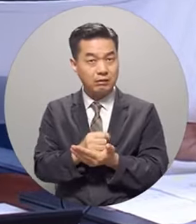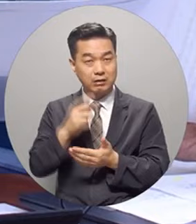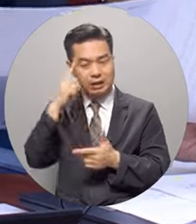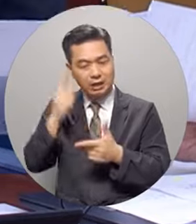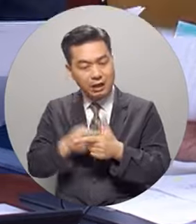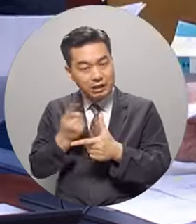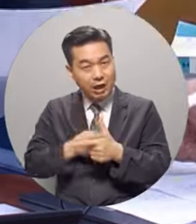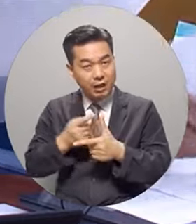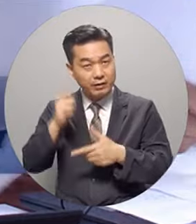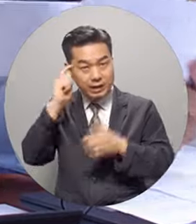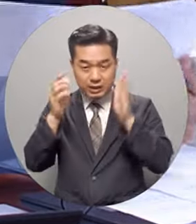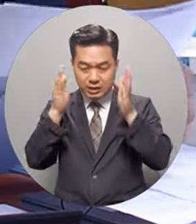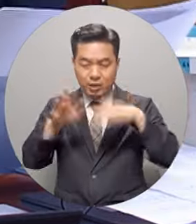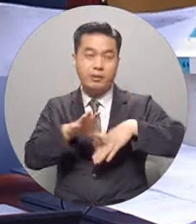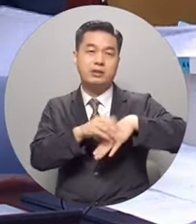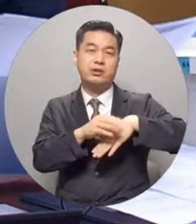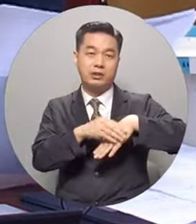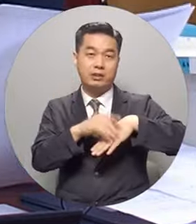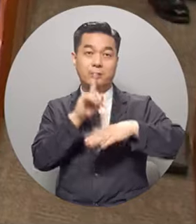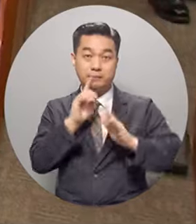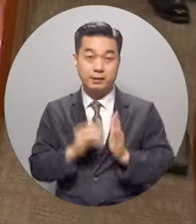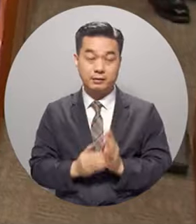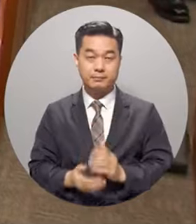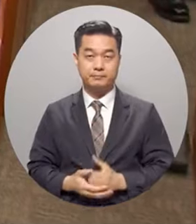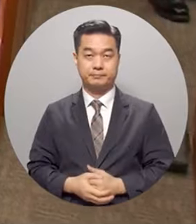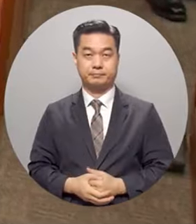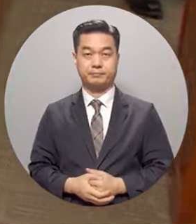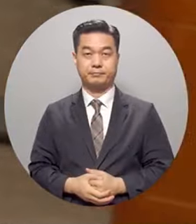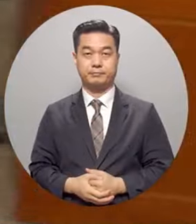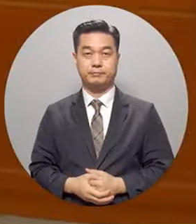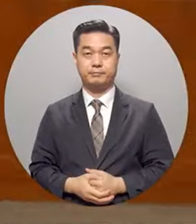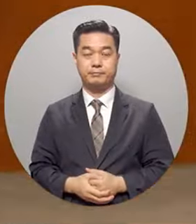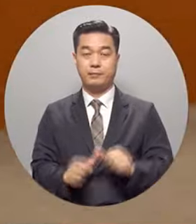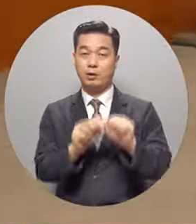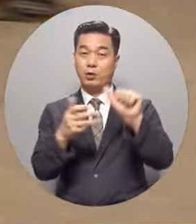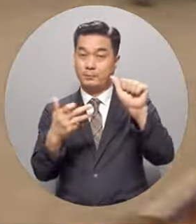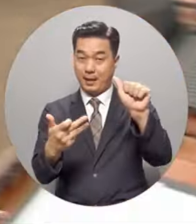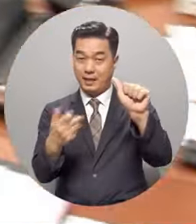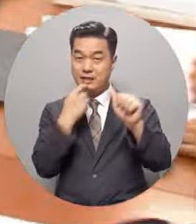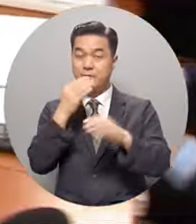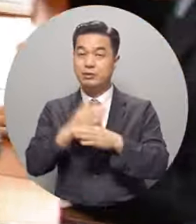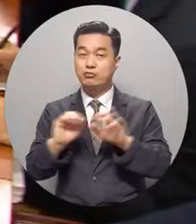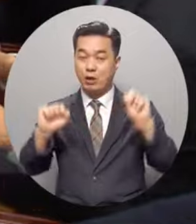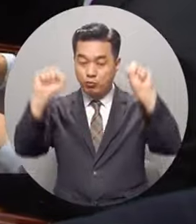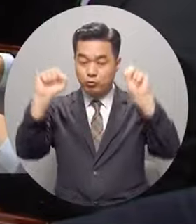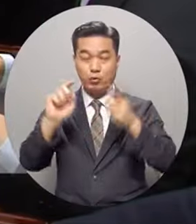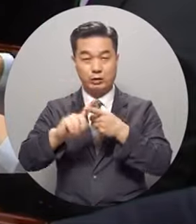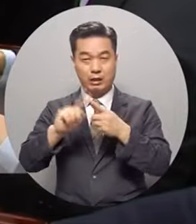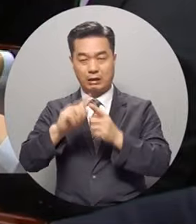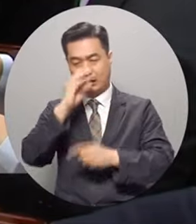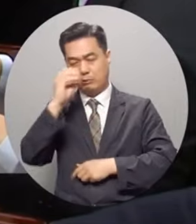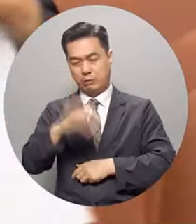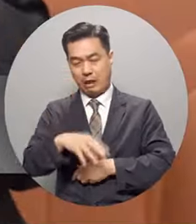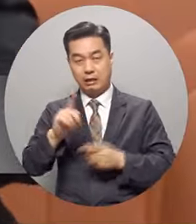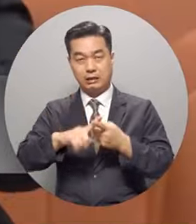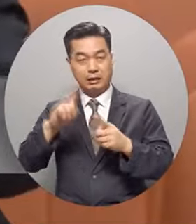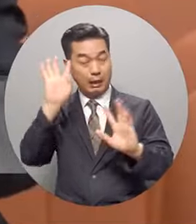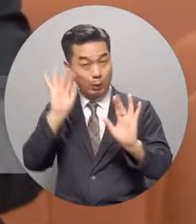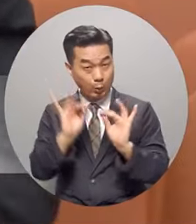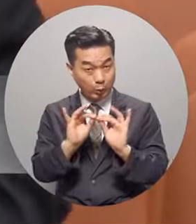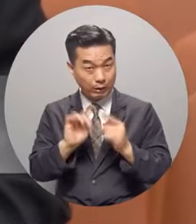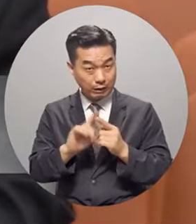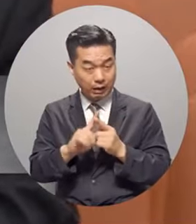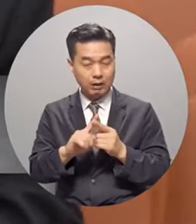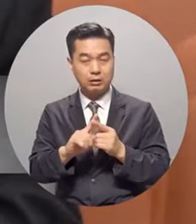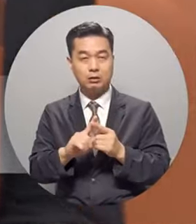이념이 체화된다라고 얘기했죠. 5.18 민주화운동 폄훼 글에 동조하는 등 극우 주장에 가담했다는